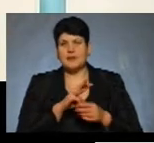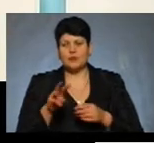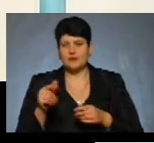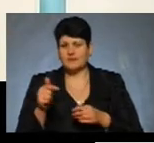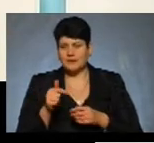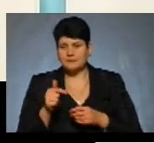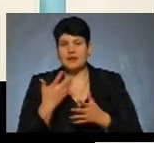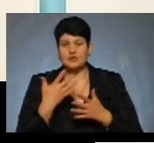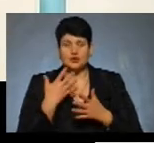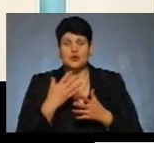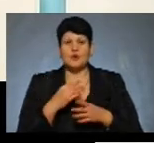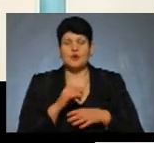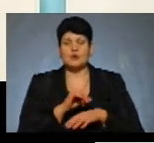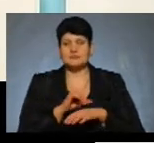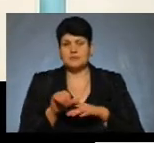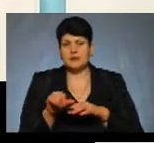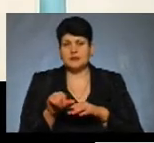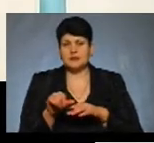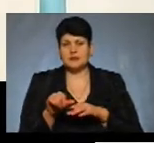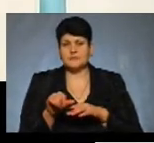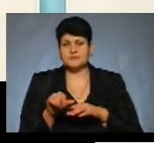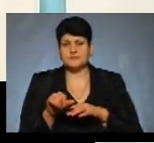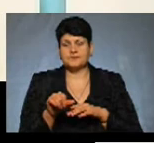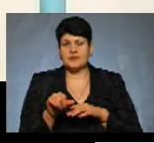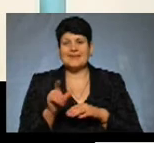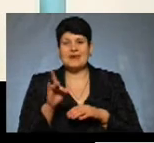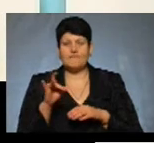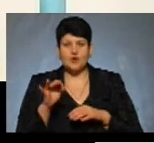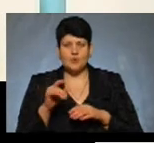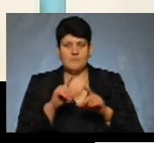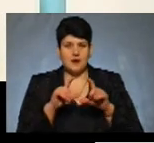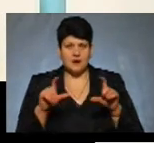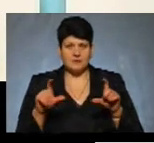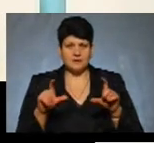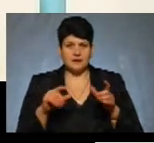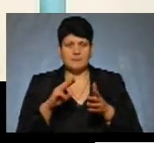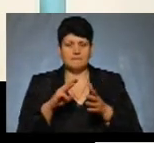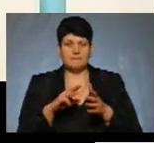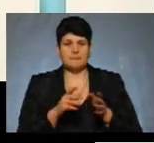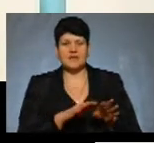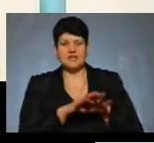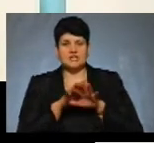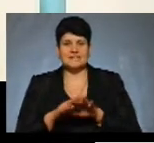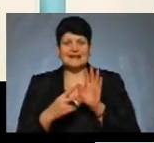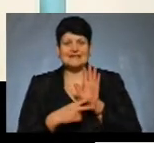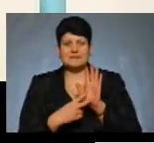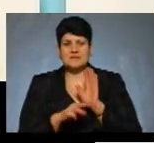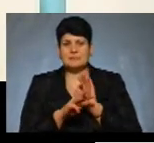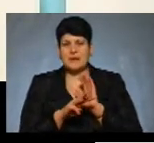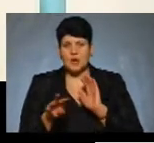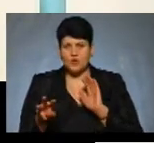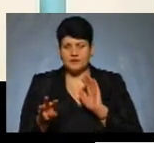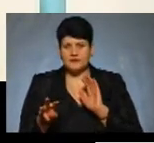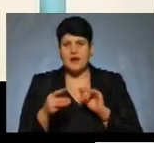по розмитненню даних, як то кажуть, званих євроблях, то митницею перечислено 70 мільйонів, але